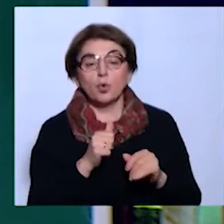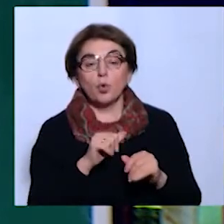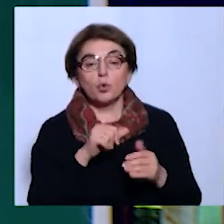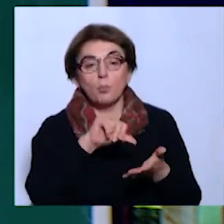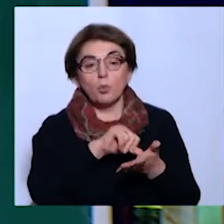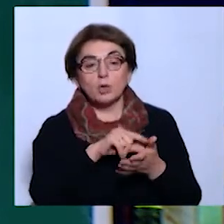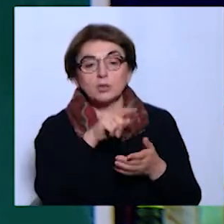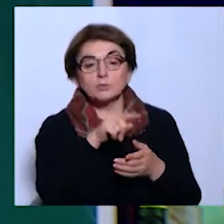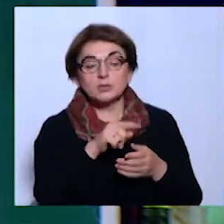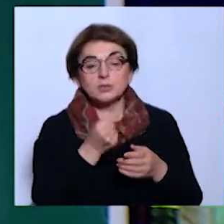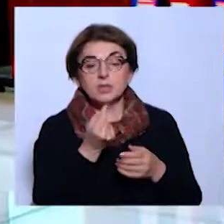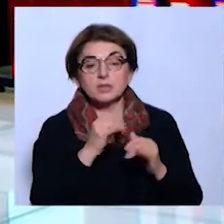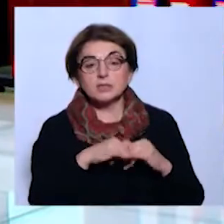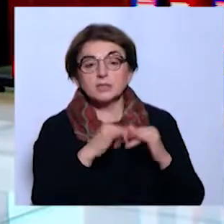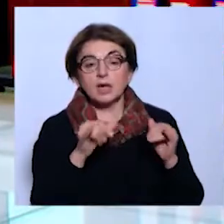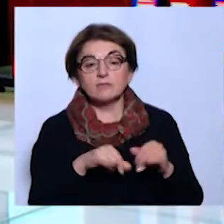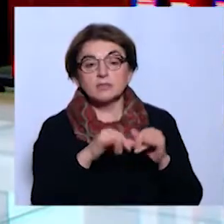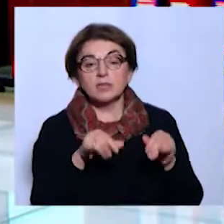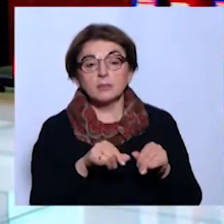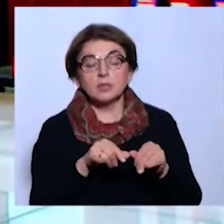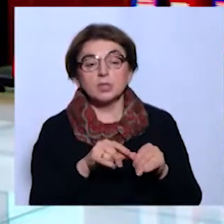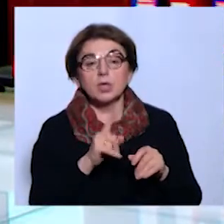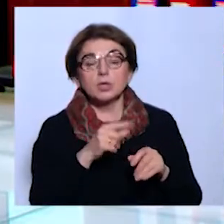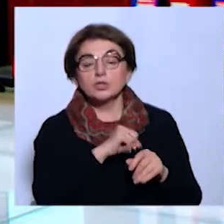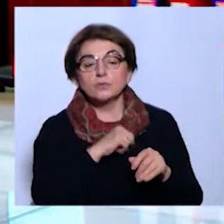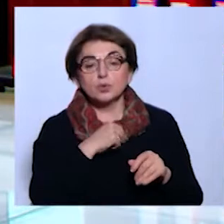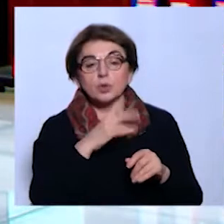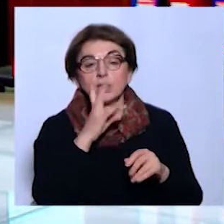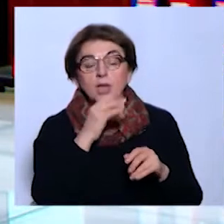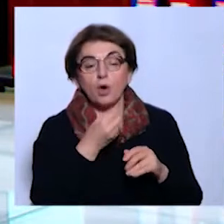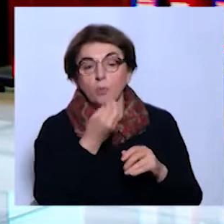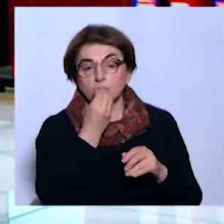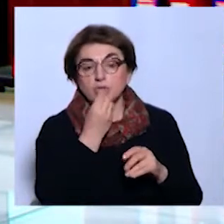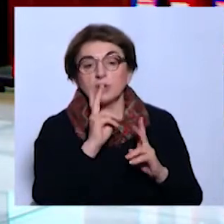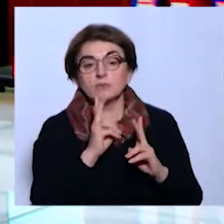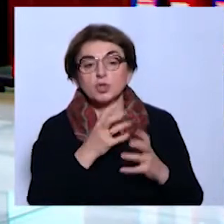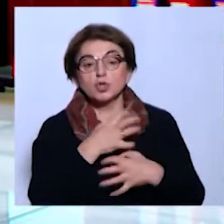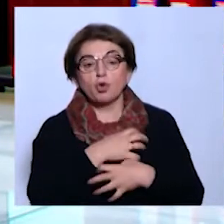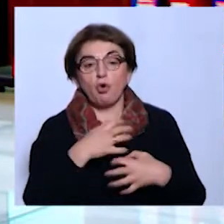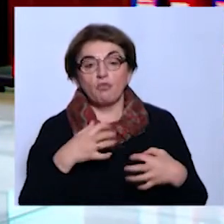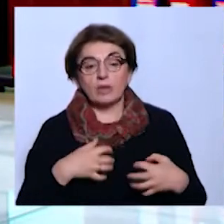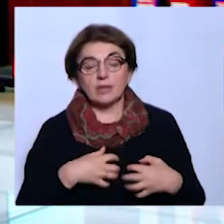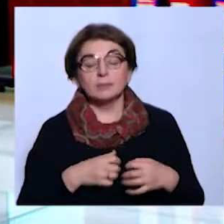თესლის გავრცელებაში? როგორც იცით, ნაყოფით იკვებება ცხოველები და